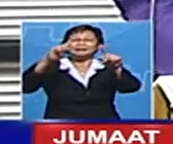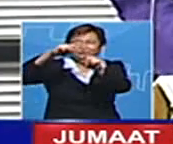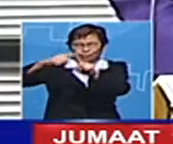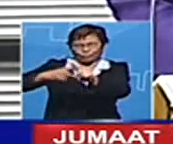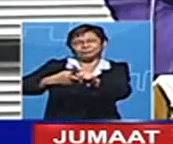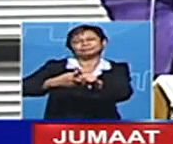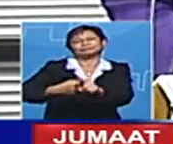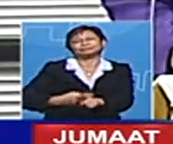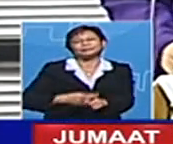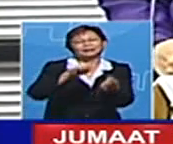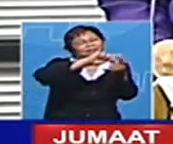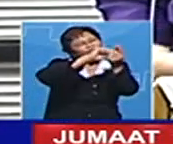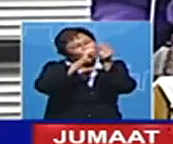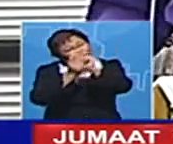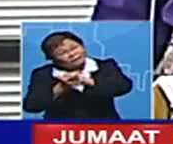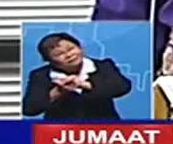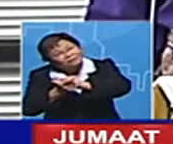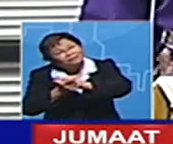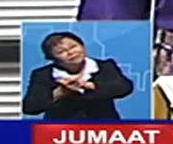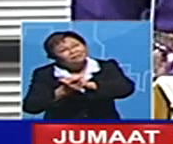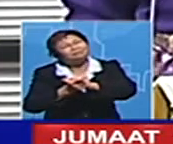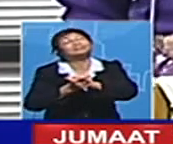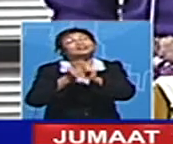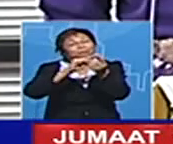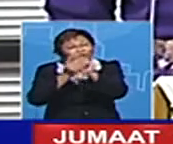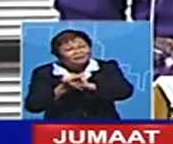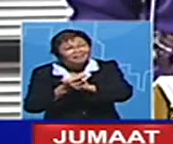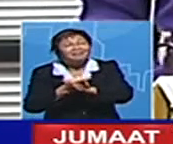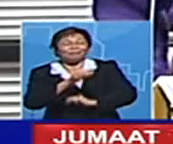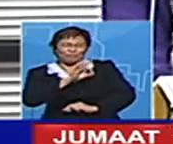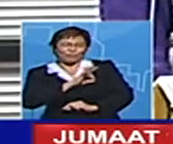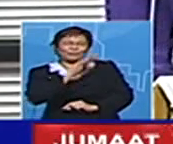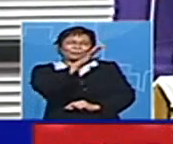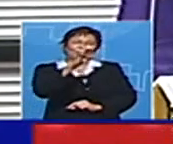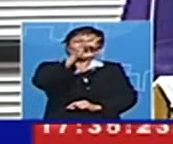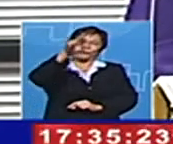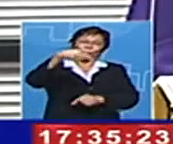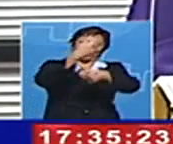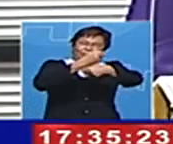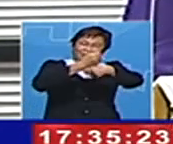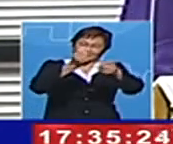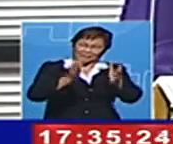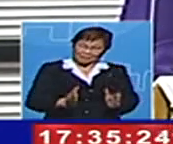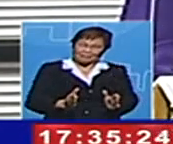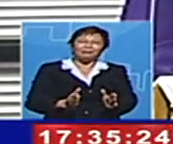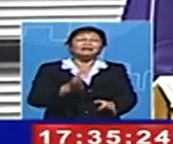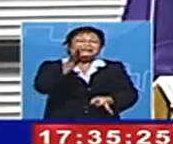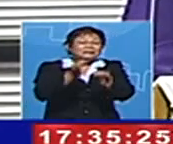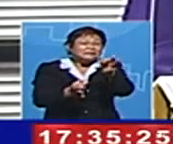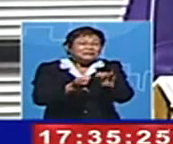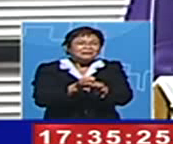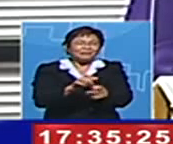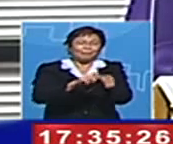sebulan pengubah suaian ini memanfaatkan kepada 500 r000 pekerja di mana jika